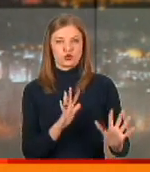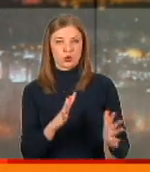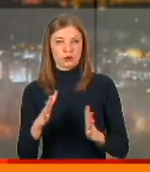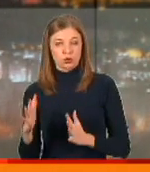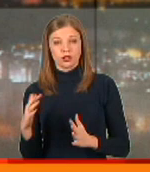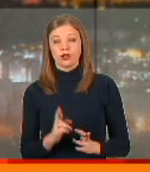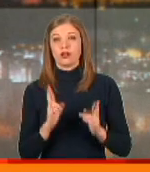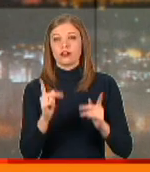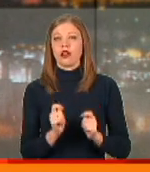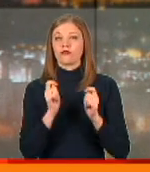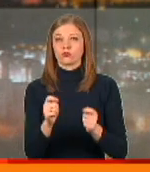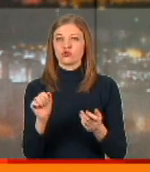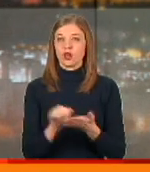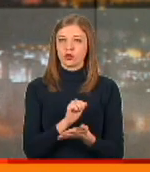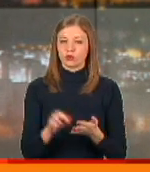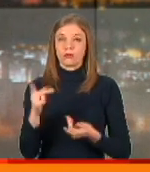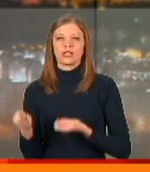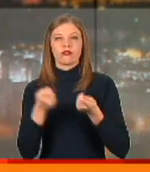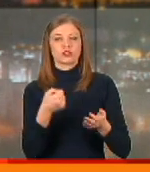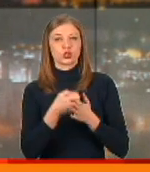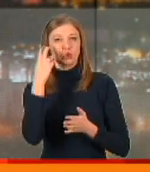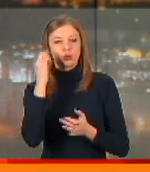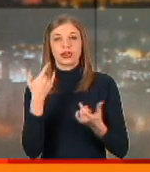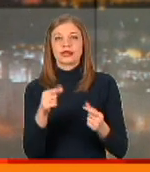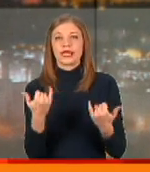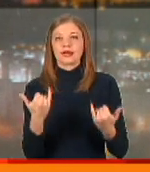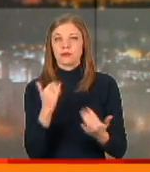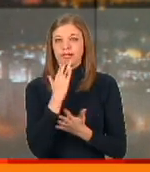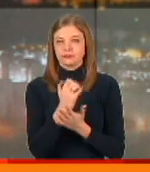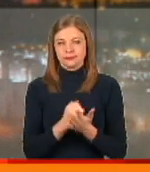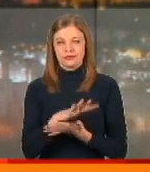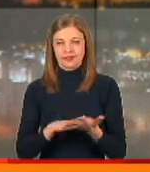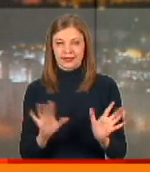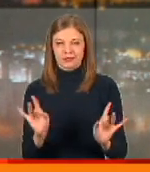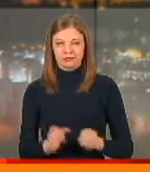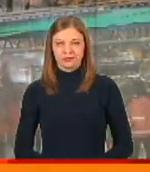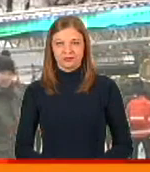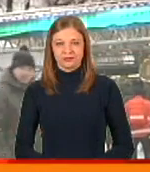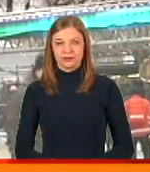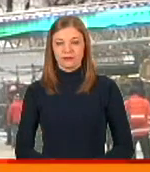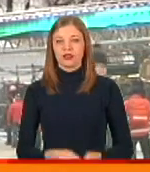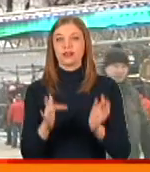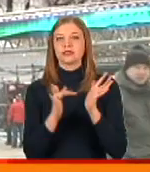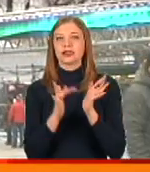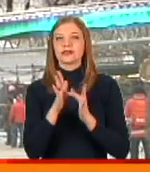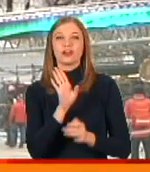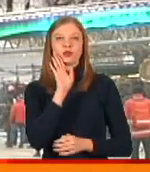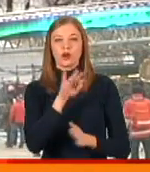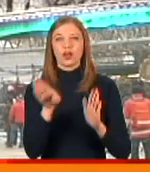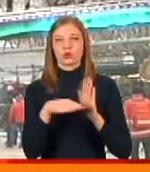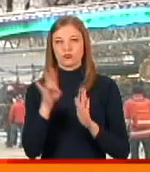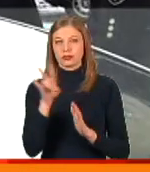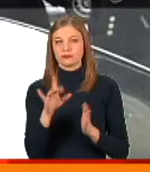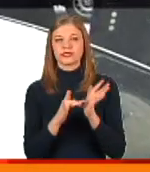події. Як вручали Томос, як його везли до Києва і головне, де тепер триматимуть. Дивіться. Різдвяного ранку під собором